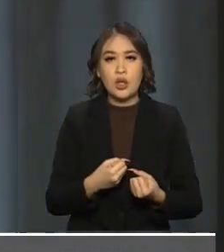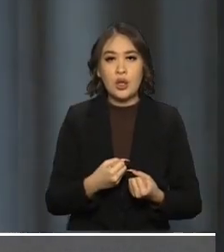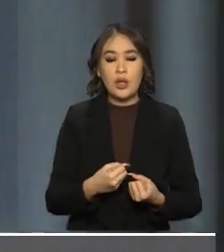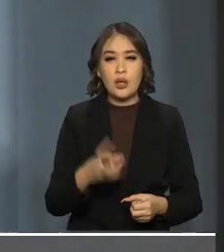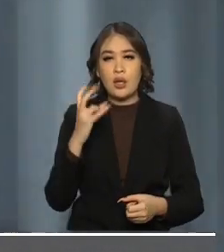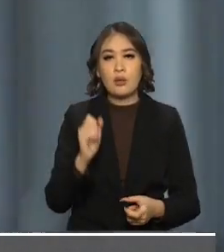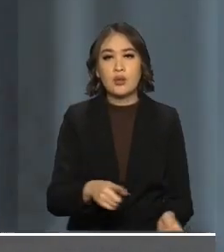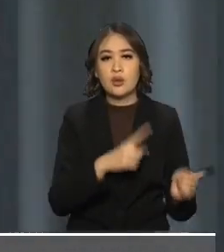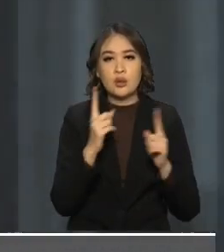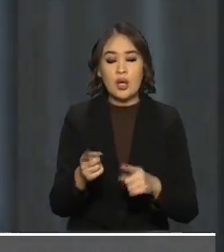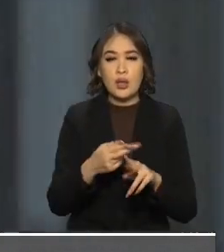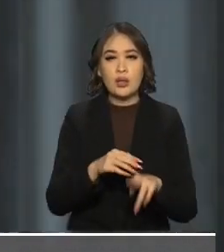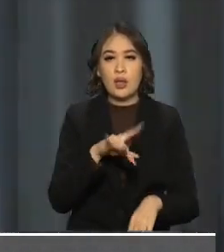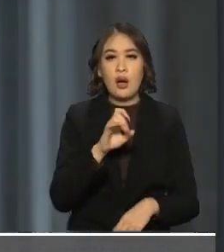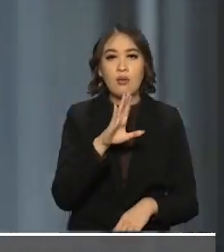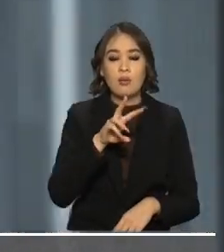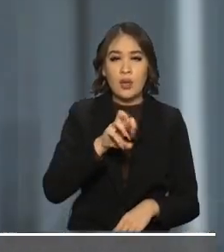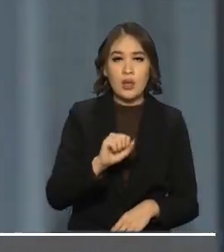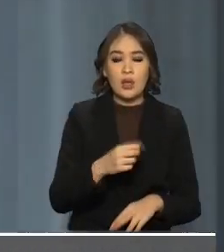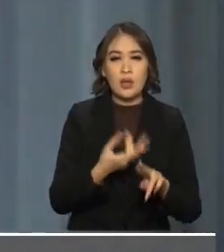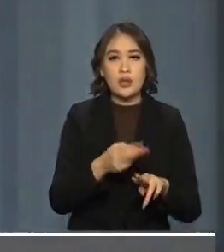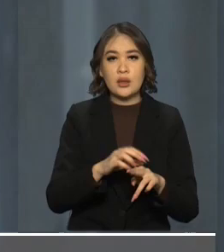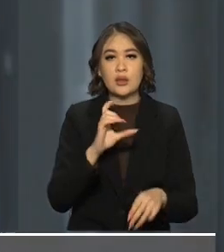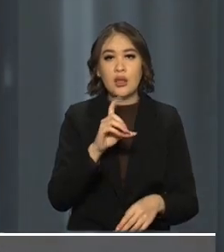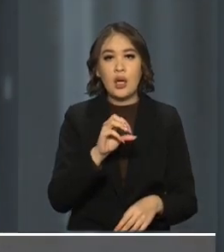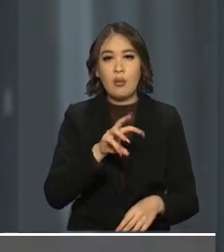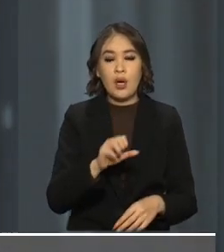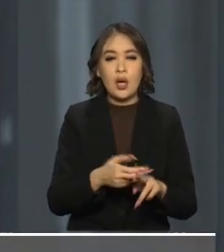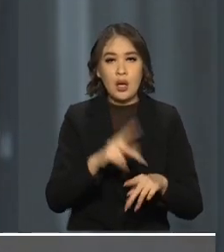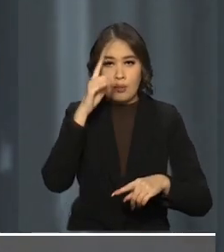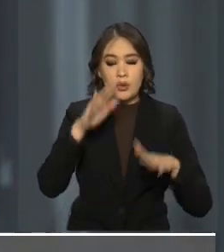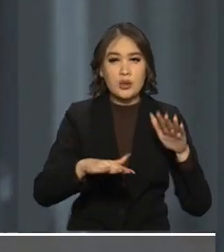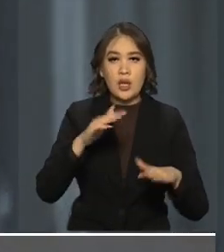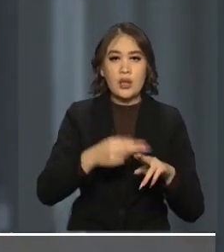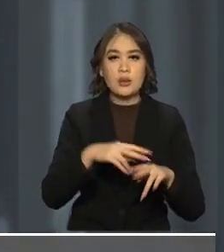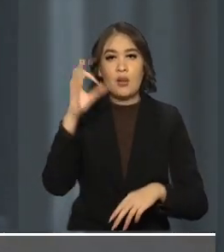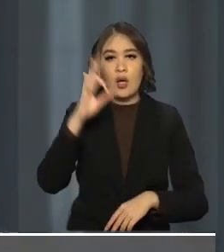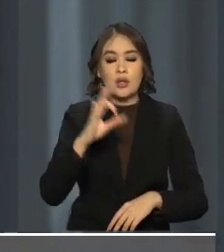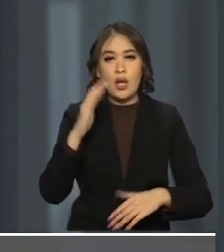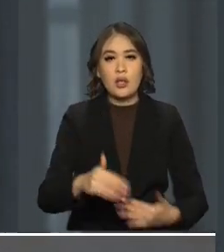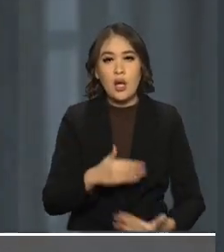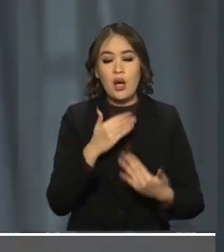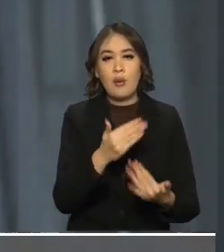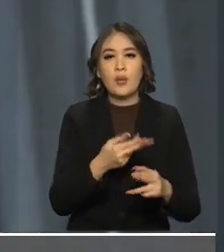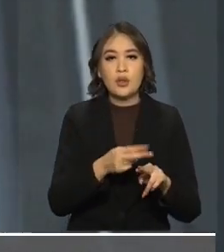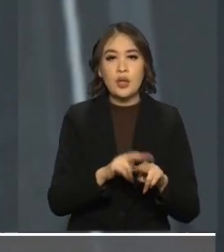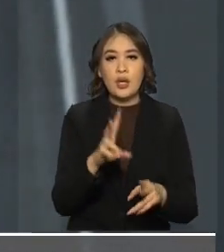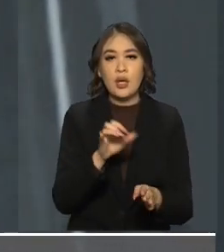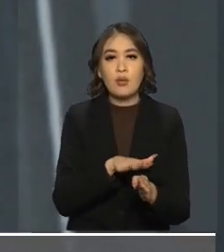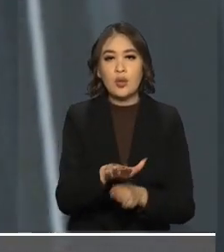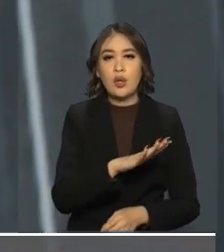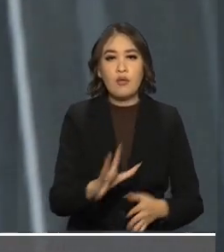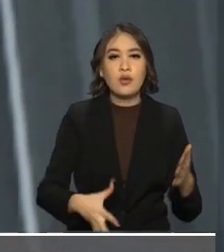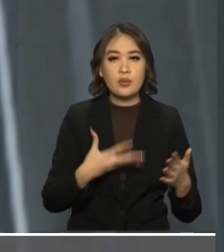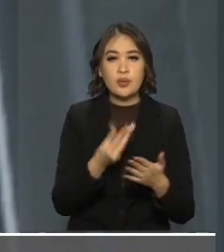на производстве какие-то травмы. Значит, и вот эта вот схема, когда определяется в процентах вина, она позволяет не в полной мере